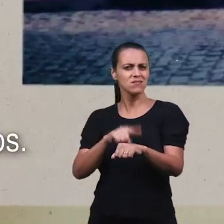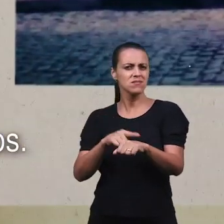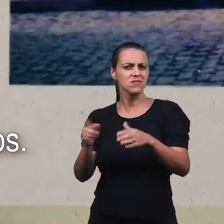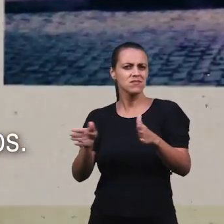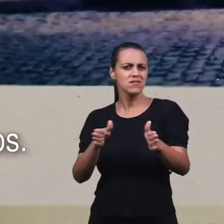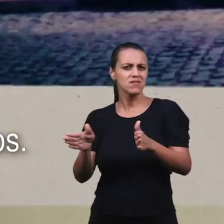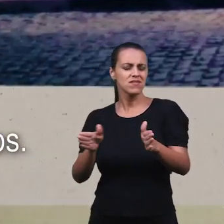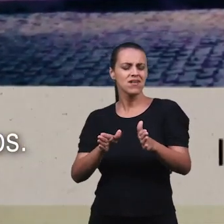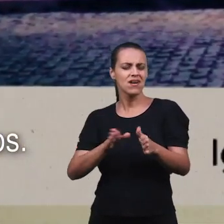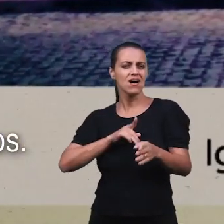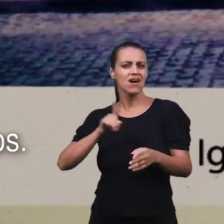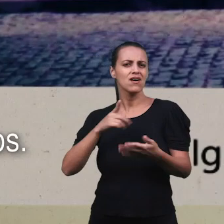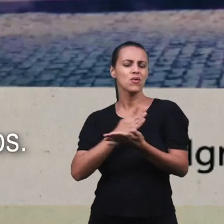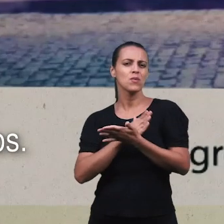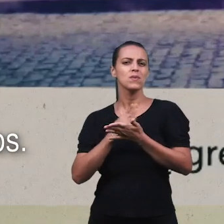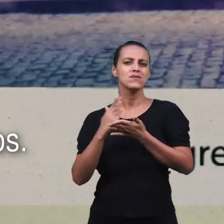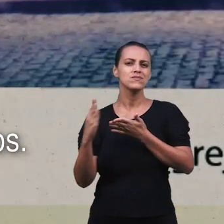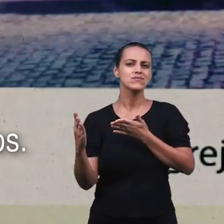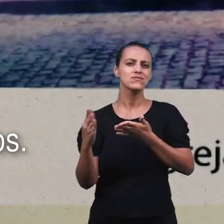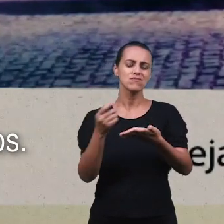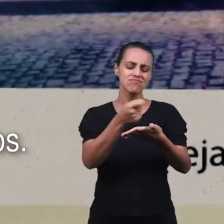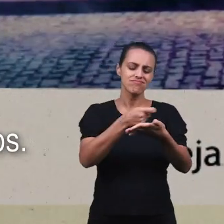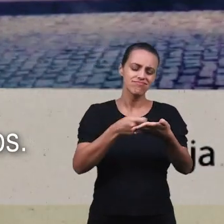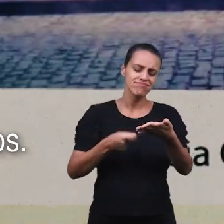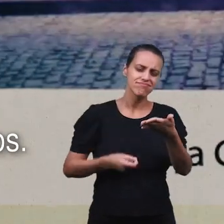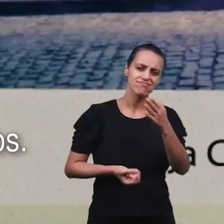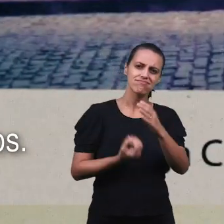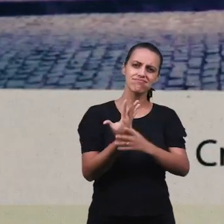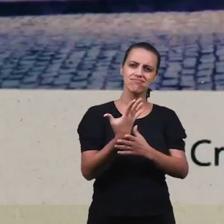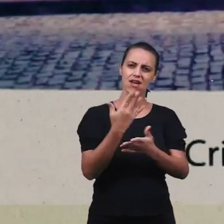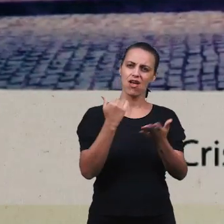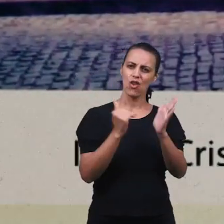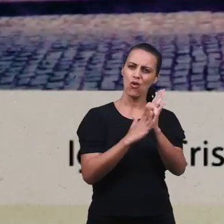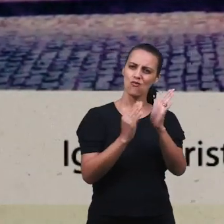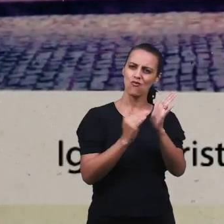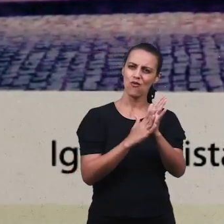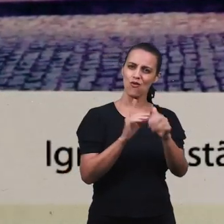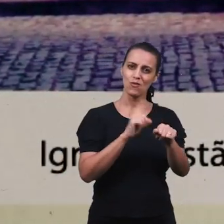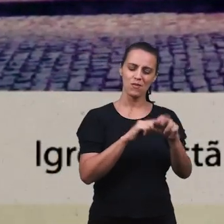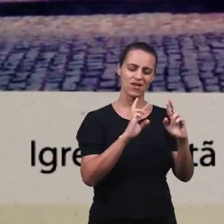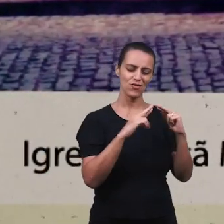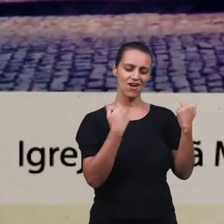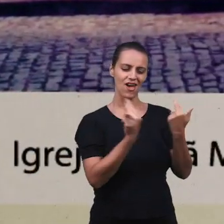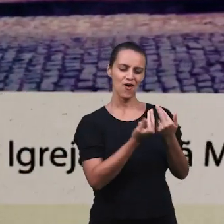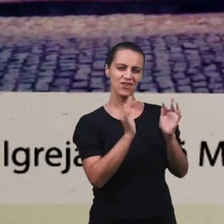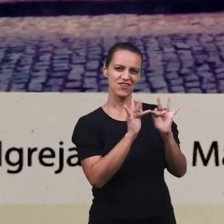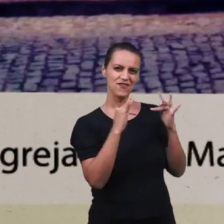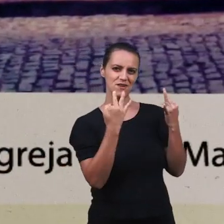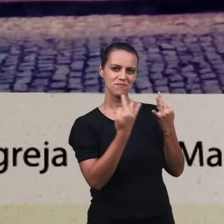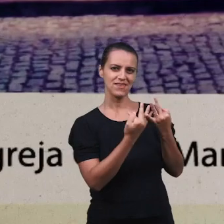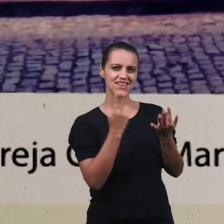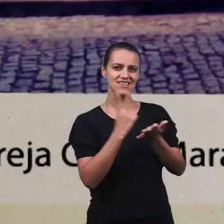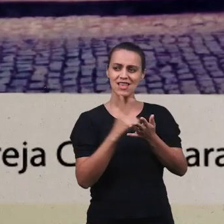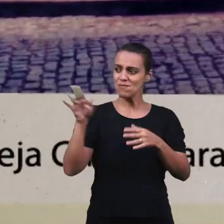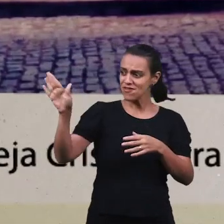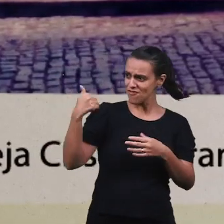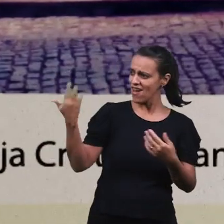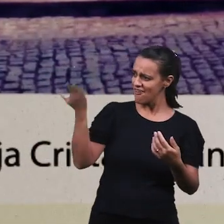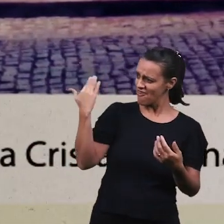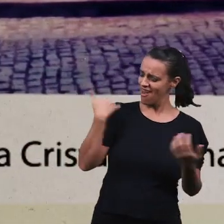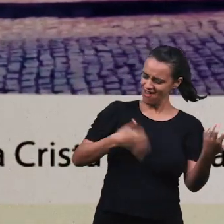chrétiens. Dans cette période, Licurgo a composé des chants dans les réunions en famille. Toujours, il a été